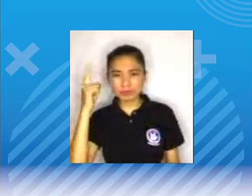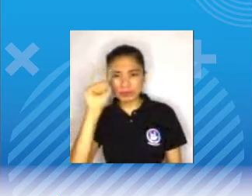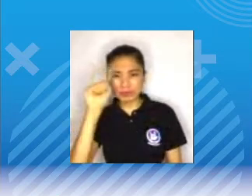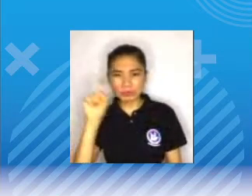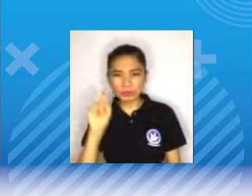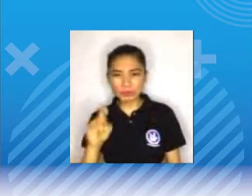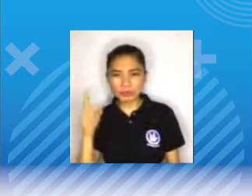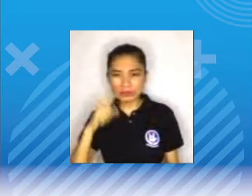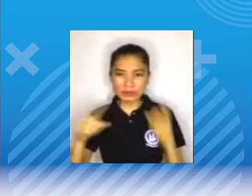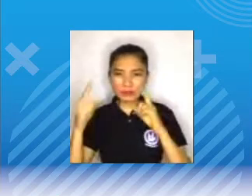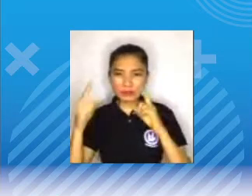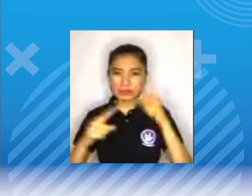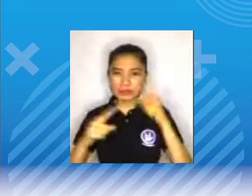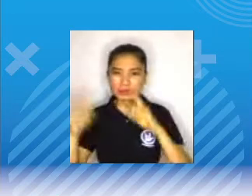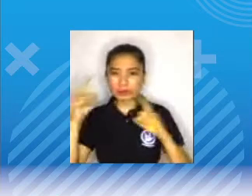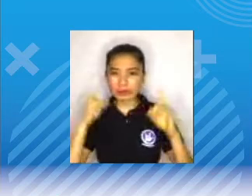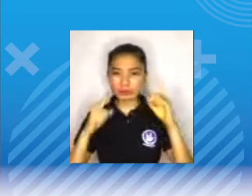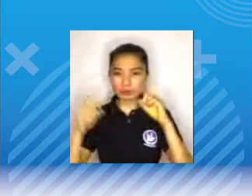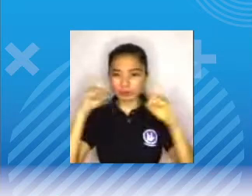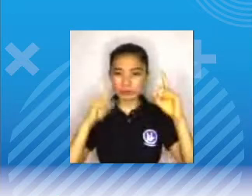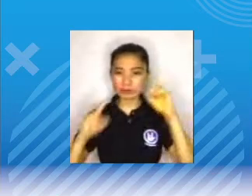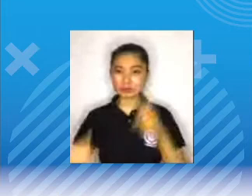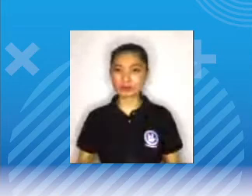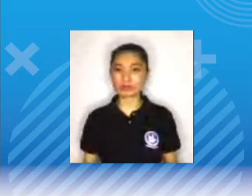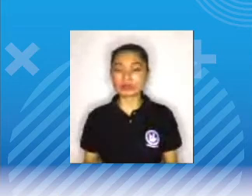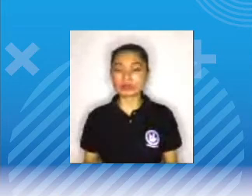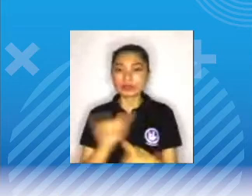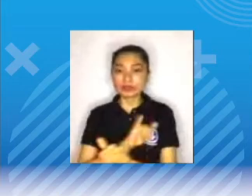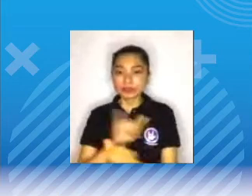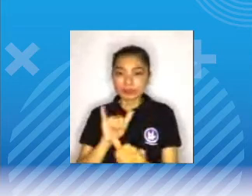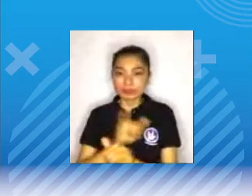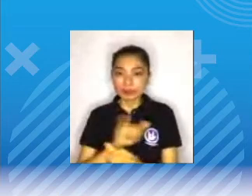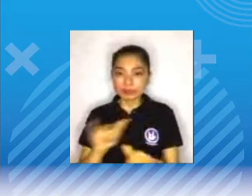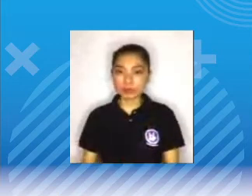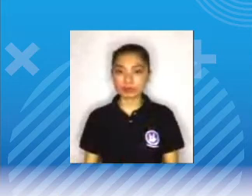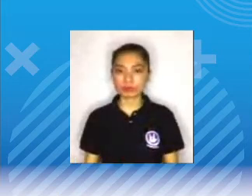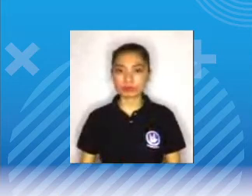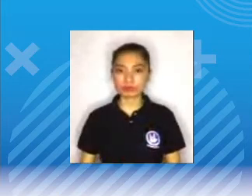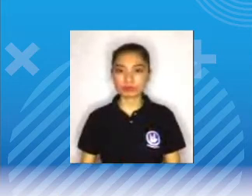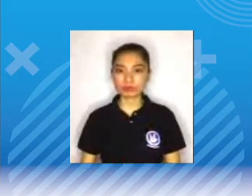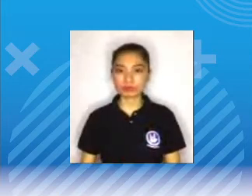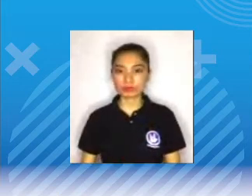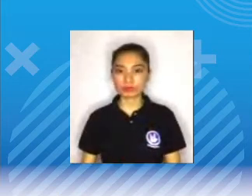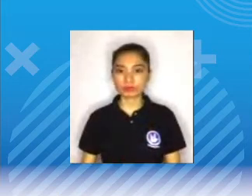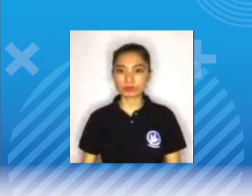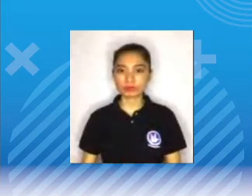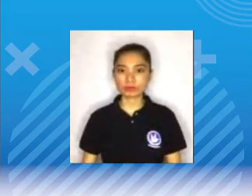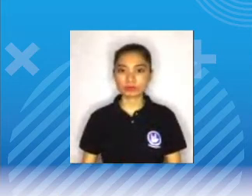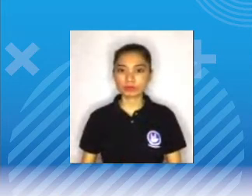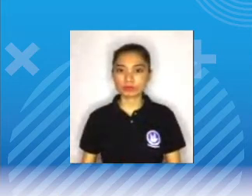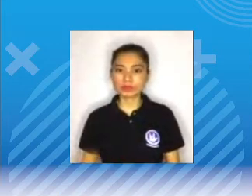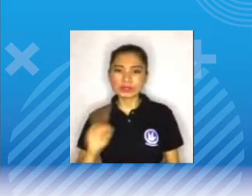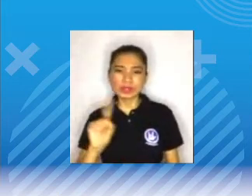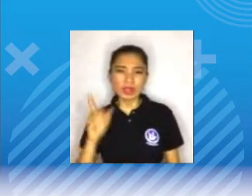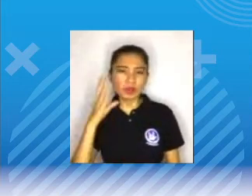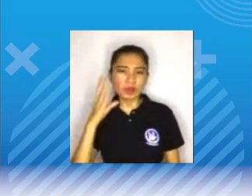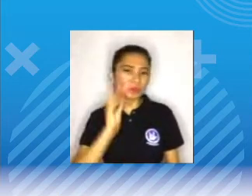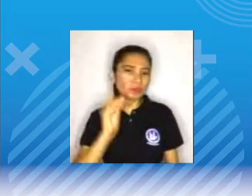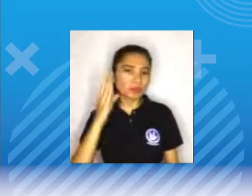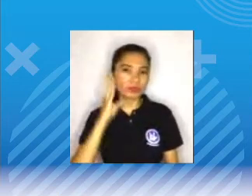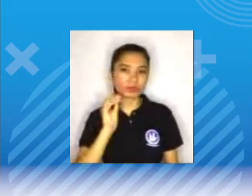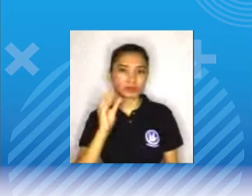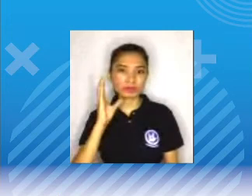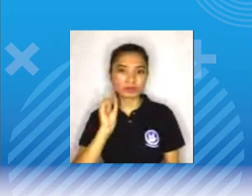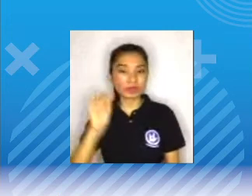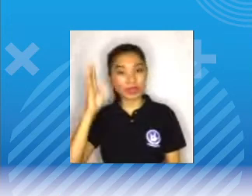and also yung pag-share nyo rin po ng inyong insights and experiences kasi alam ko marami din po sa atin na meron